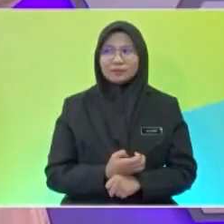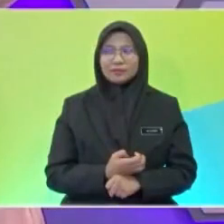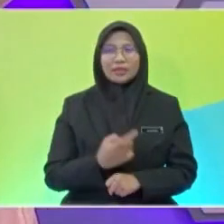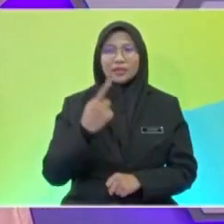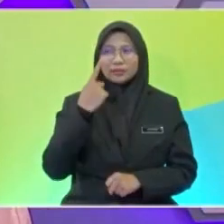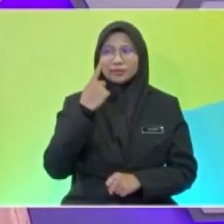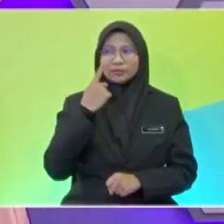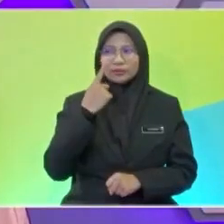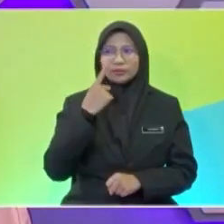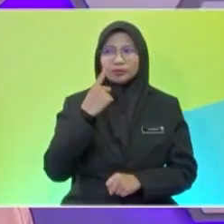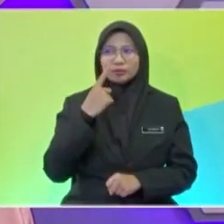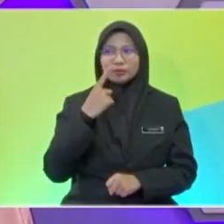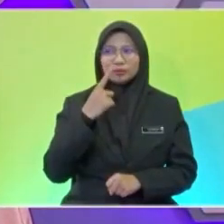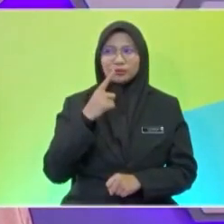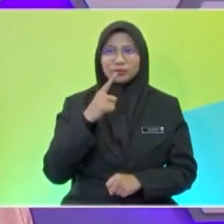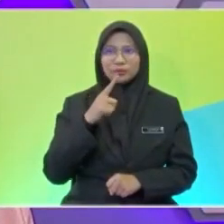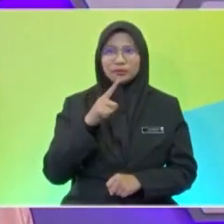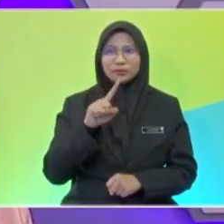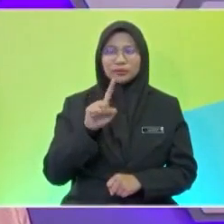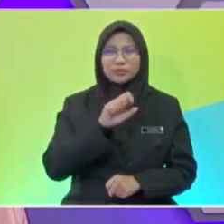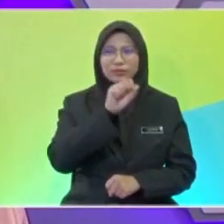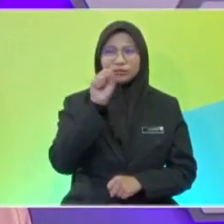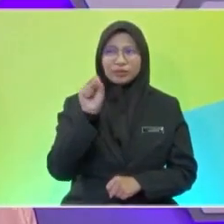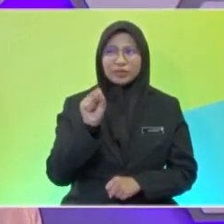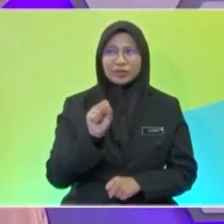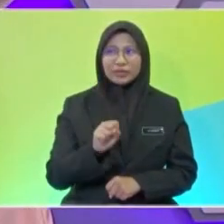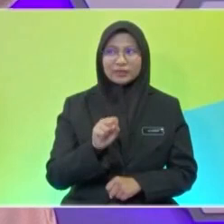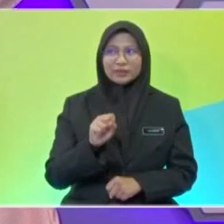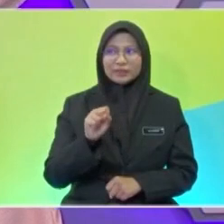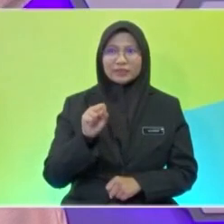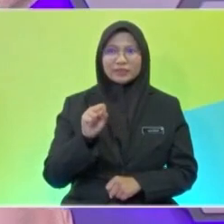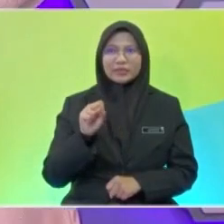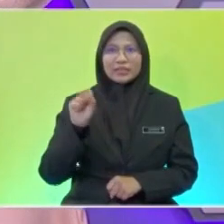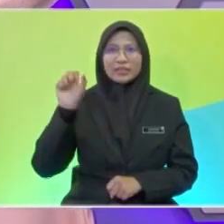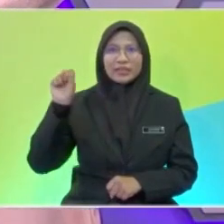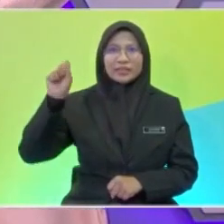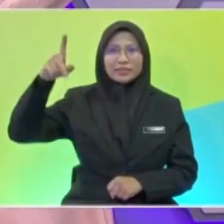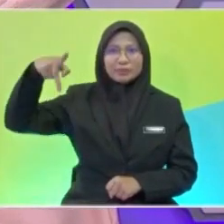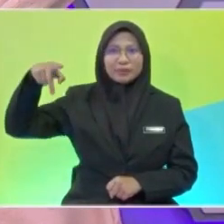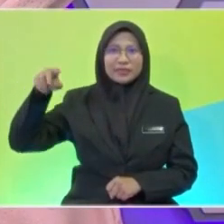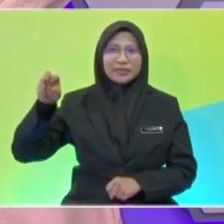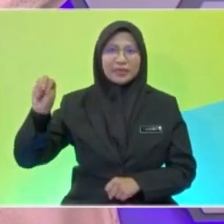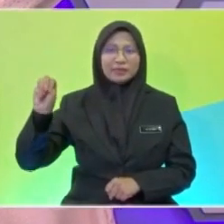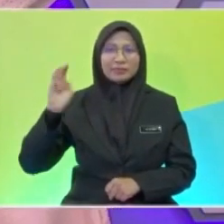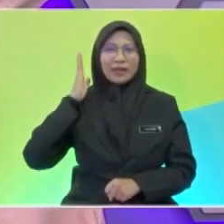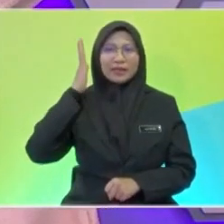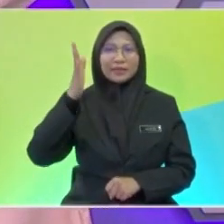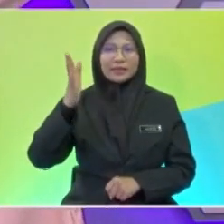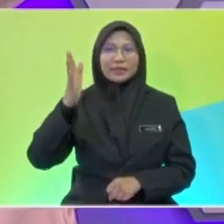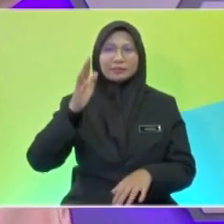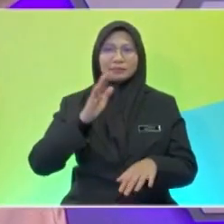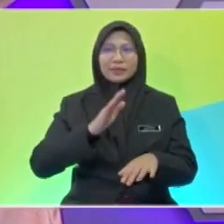bagi kertas 1 SPM akan di akan dijahit karena akan dijalankan oleh